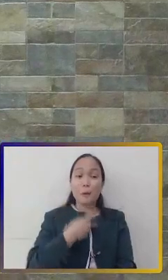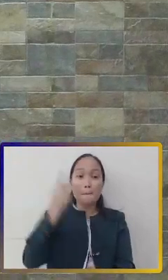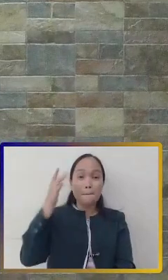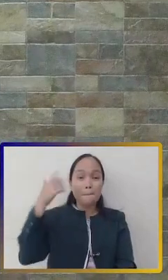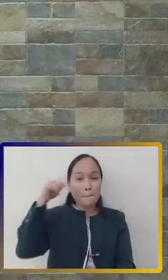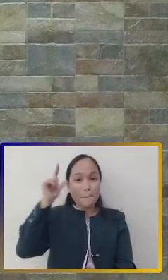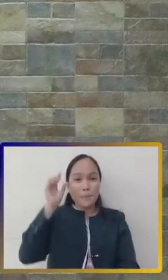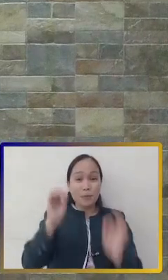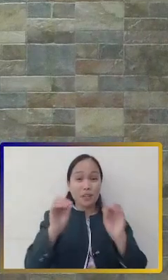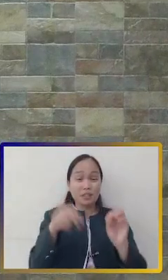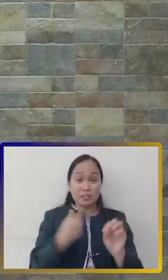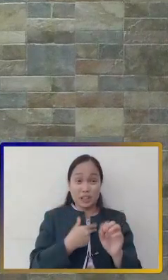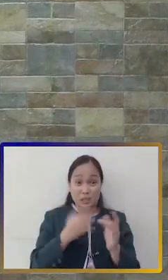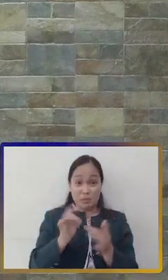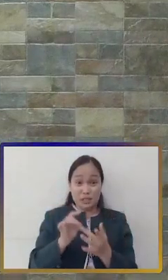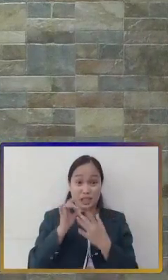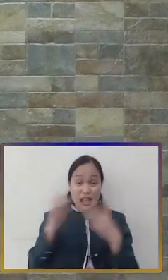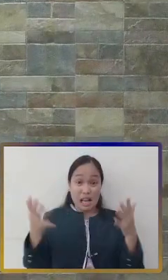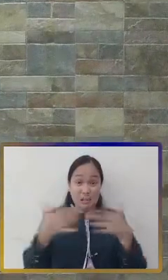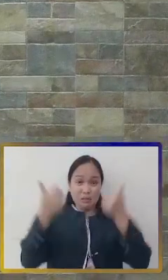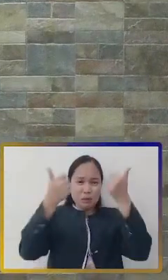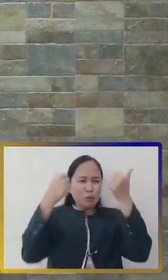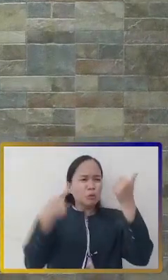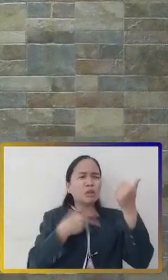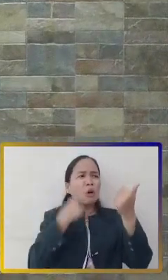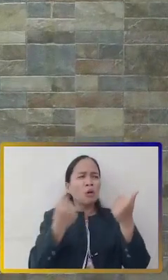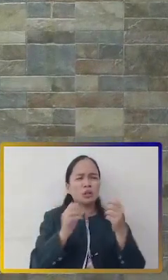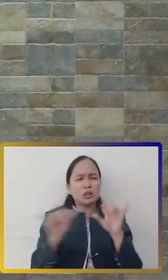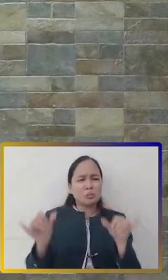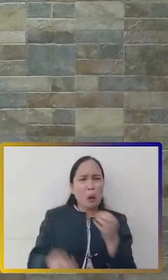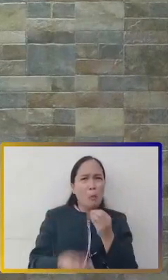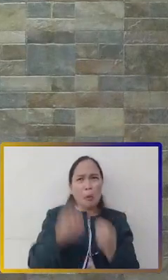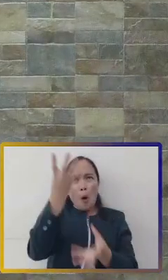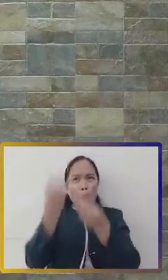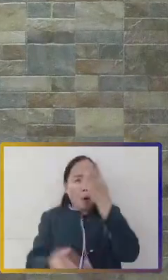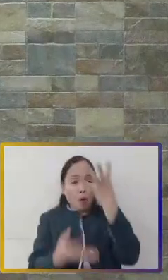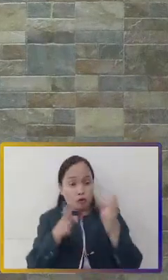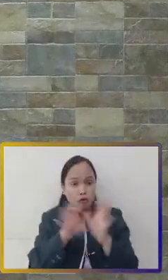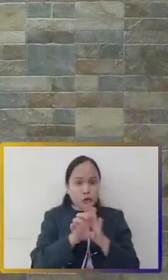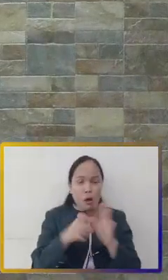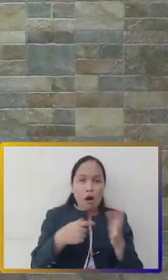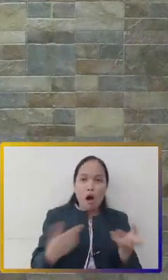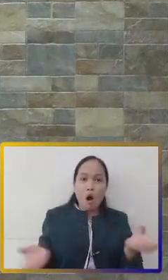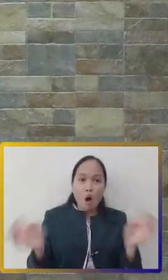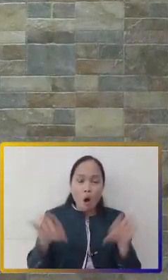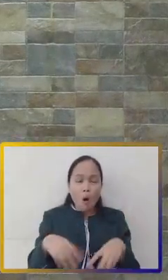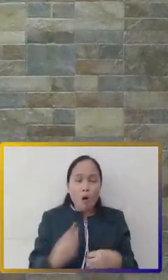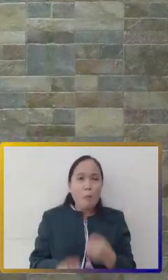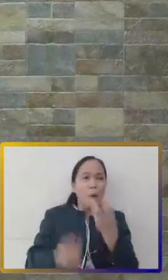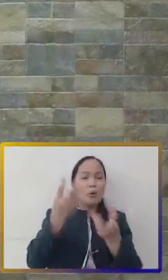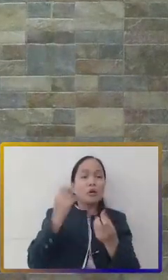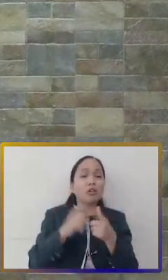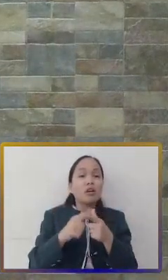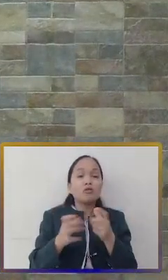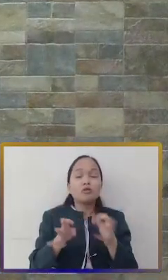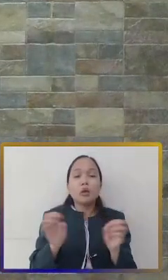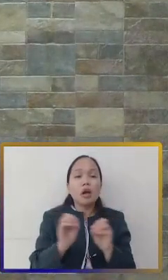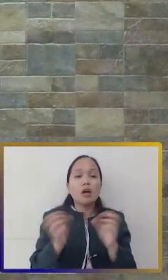na pag-anniversary, hindi tayo parang paputok lang. Na pag may event lang tayo, sasabog, and then pag wala, wala na naman